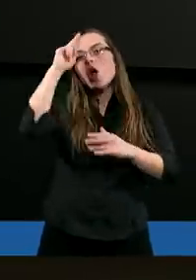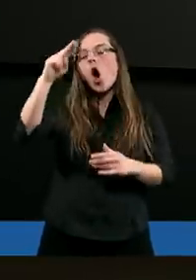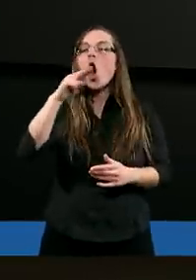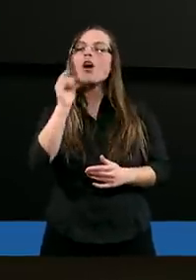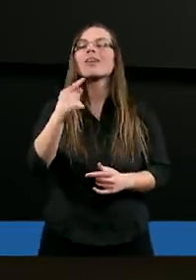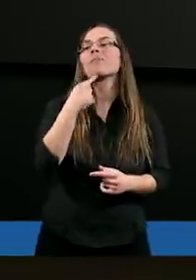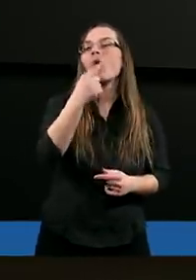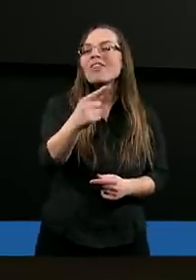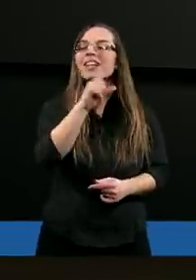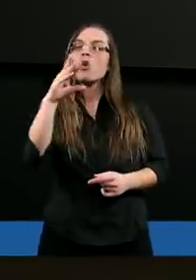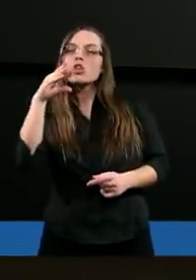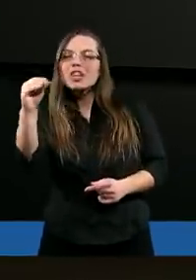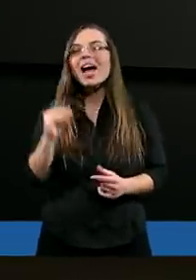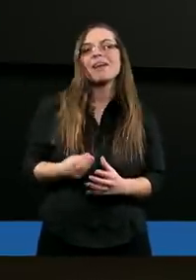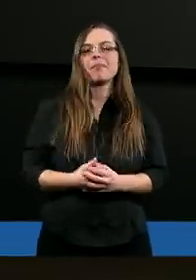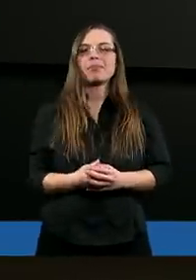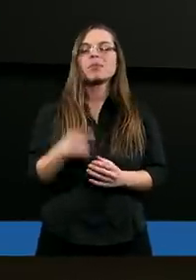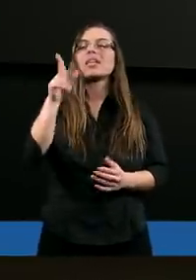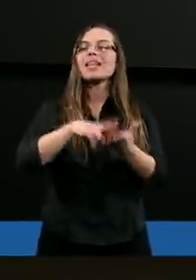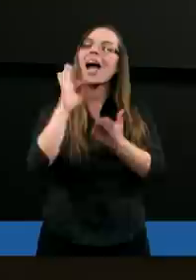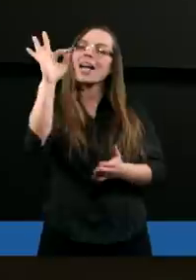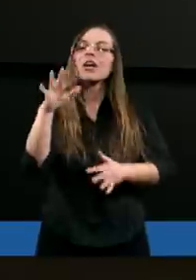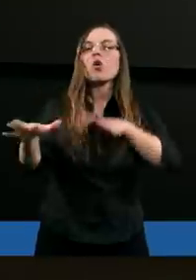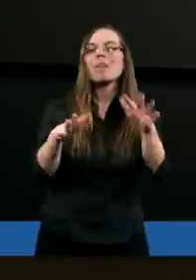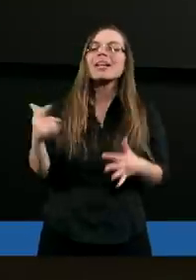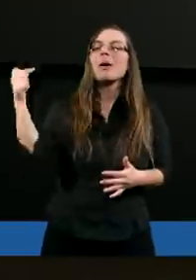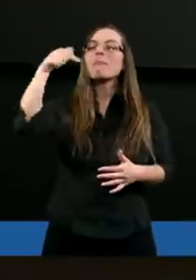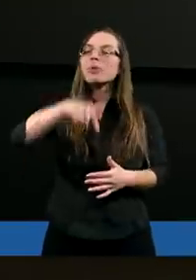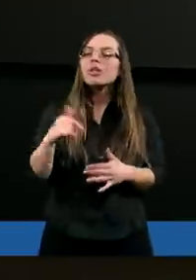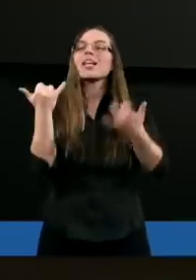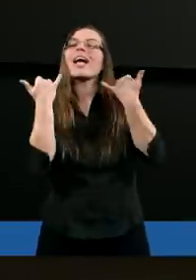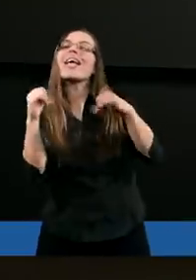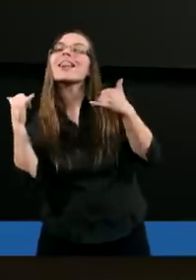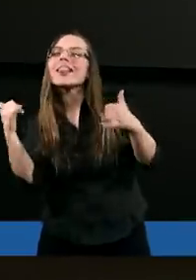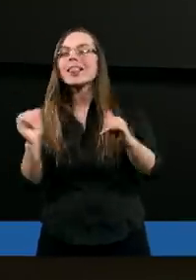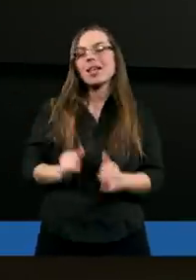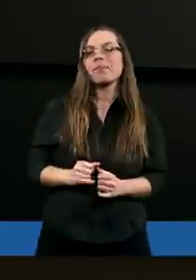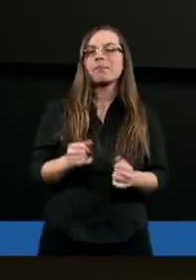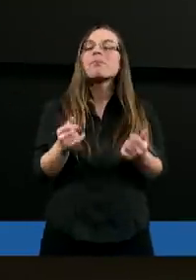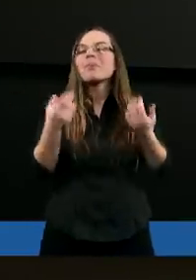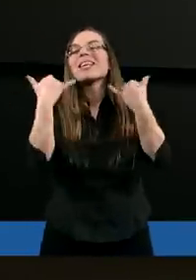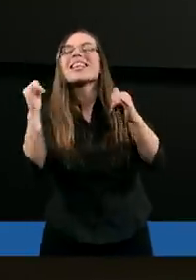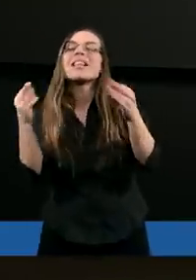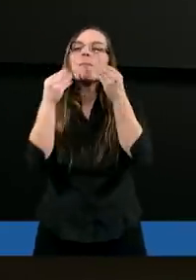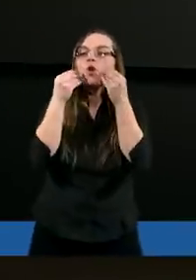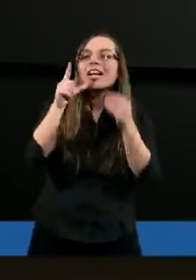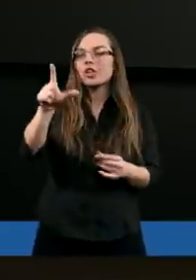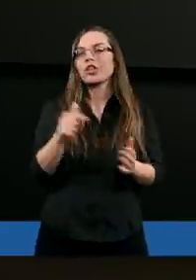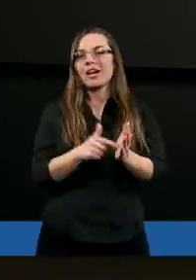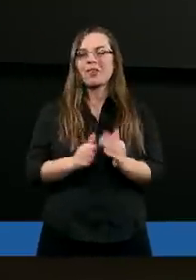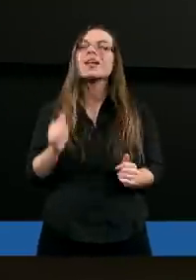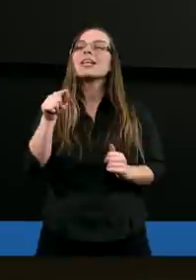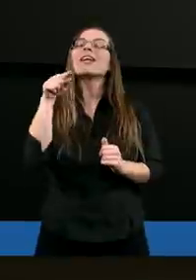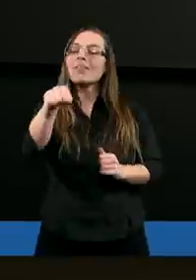powiedział, że na Jego miejsce przyjdzie inny, właśnie, inny Pocieszyciel. I